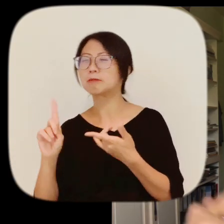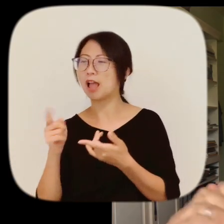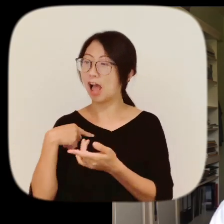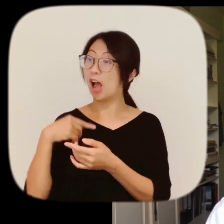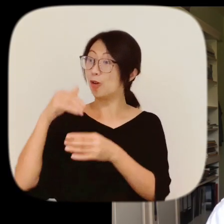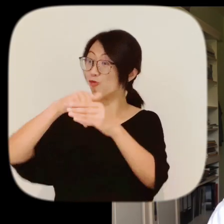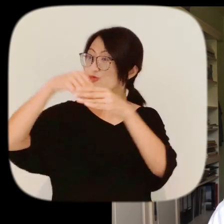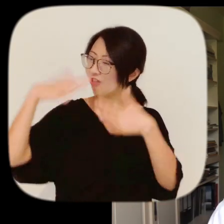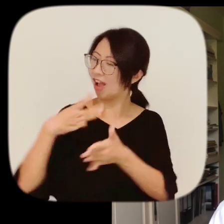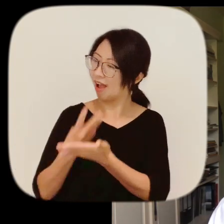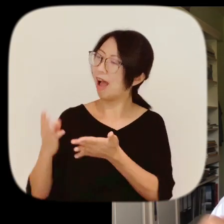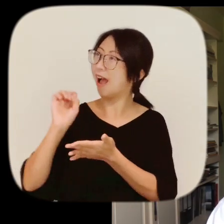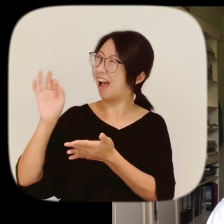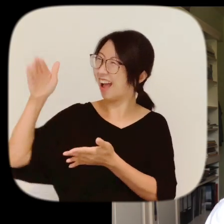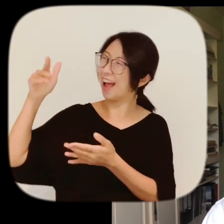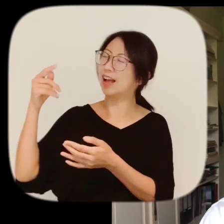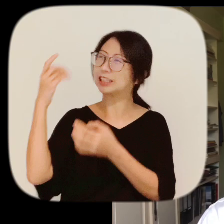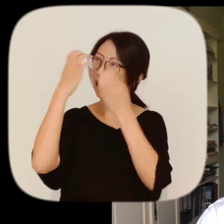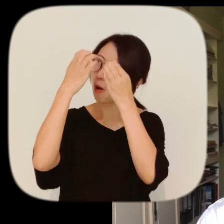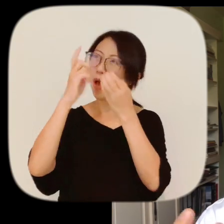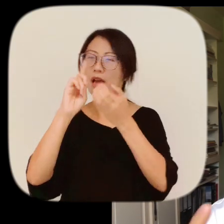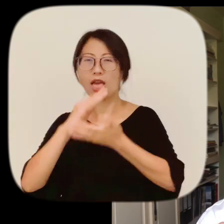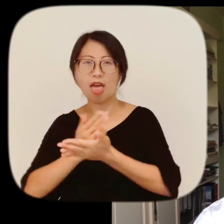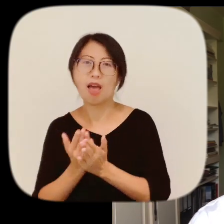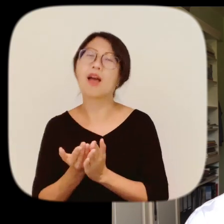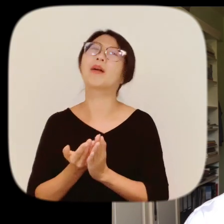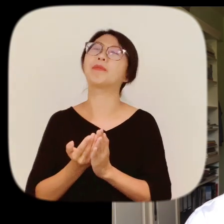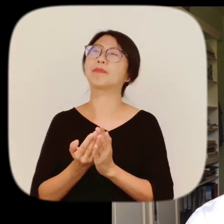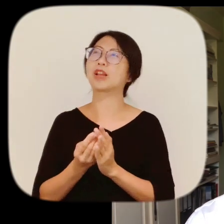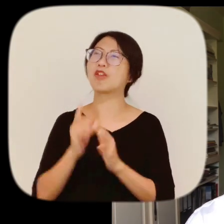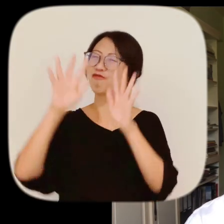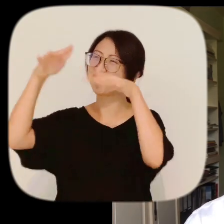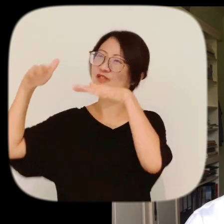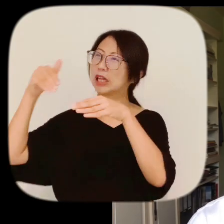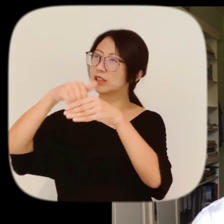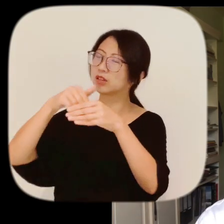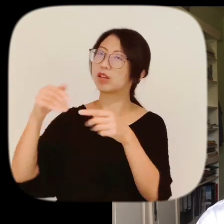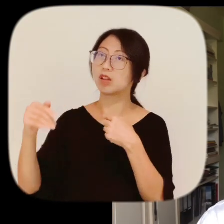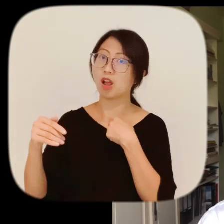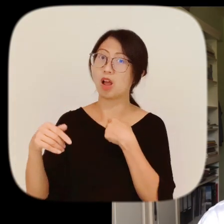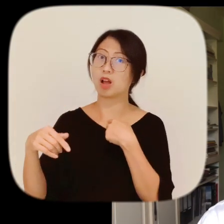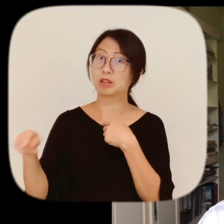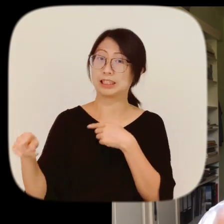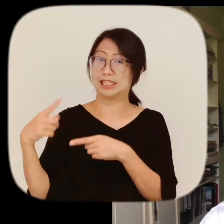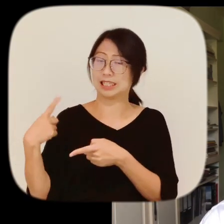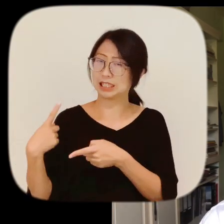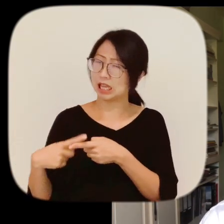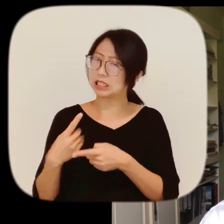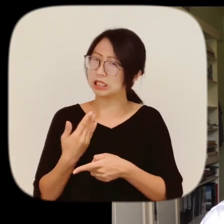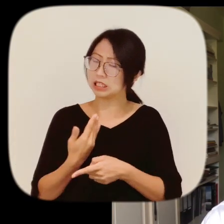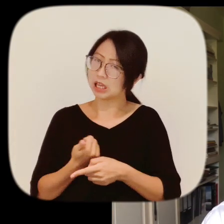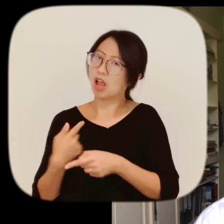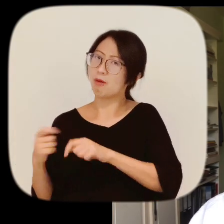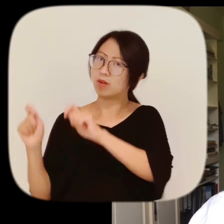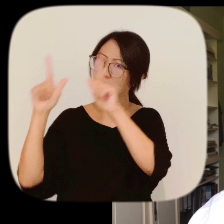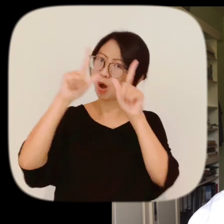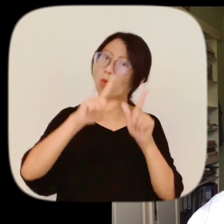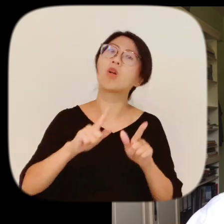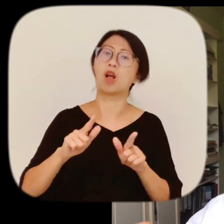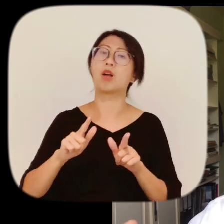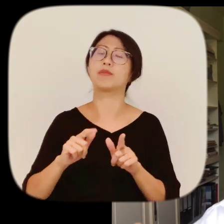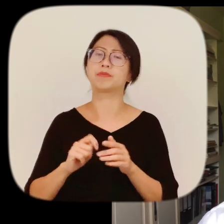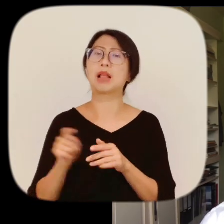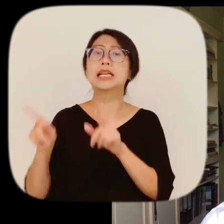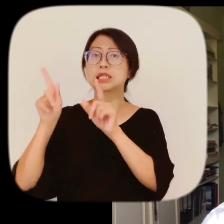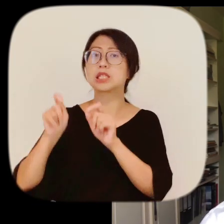叫他们留意些什么啊你要投啊我们看到这个其实是很有意义的它能够产生一种就是社会里